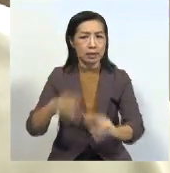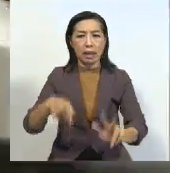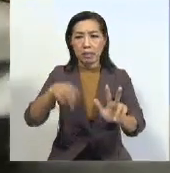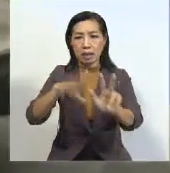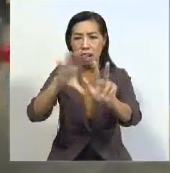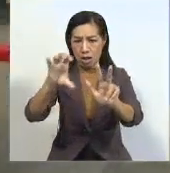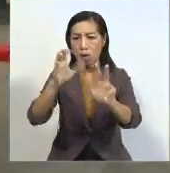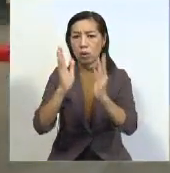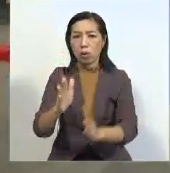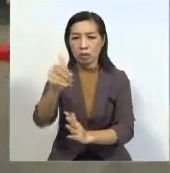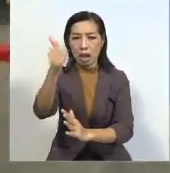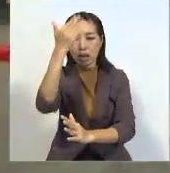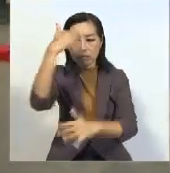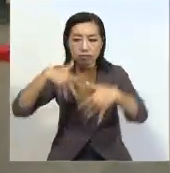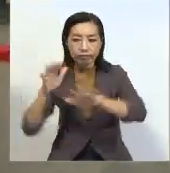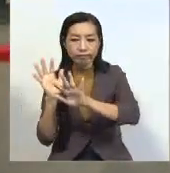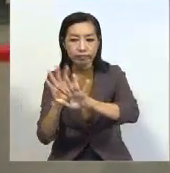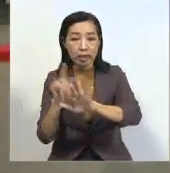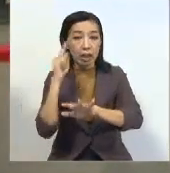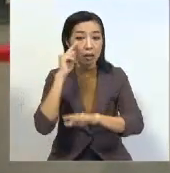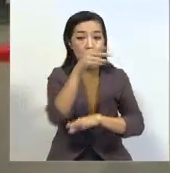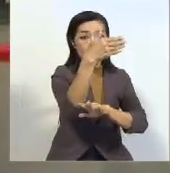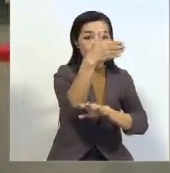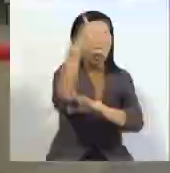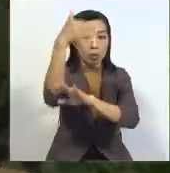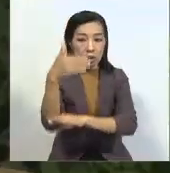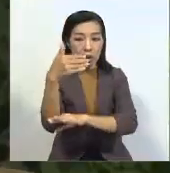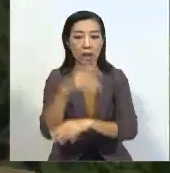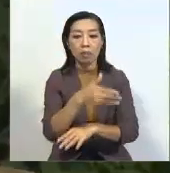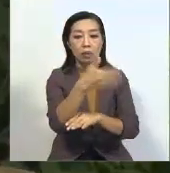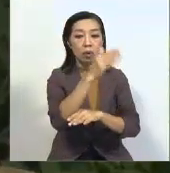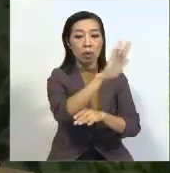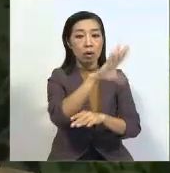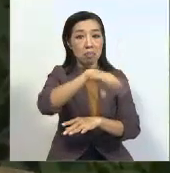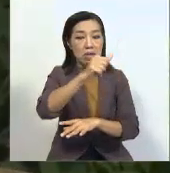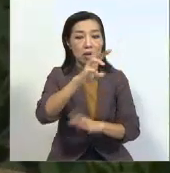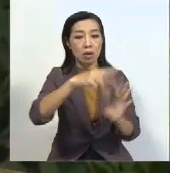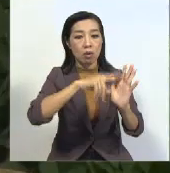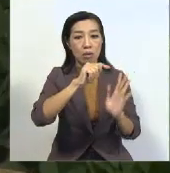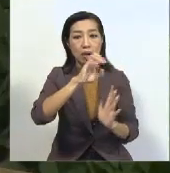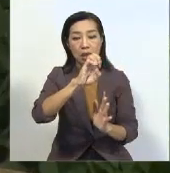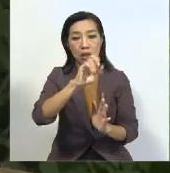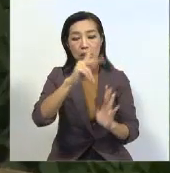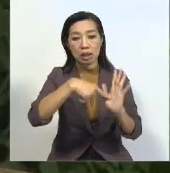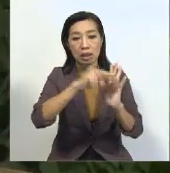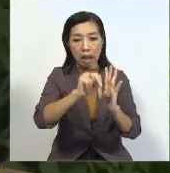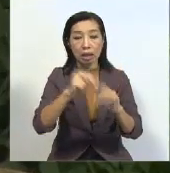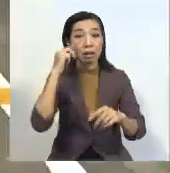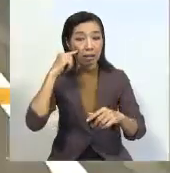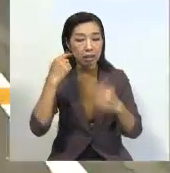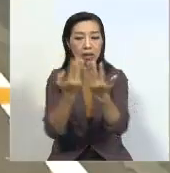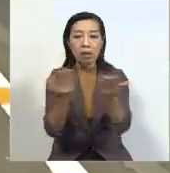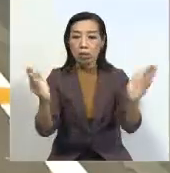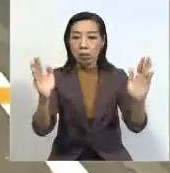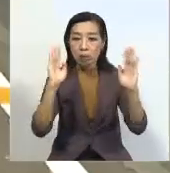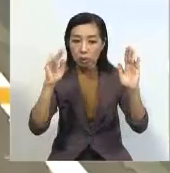ที่จะมารอรับเสด็จและติดธงชาติไทยคู่กับธงวาติกันและประดับผ้าสีเหลืองขาวตามรั้วและอาคารร